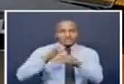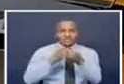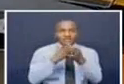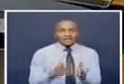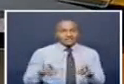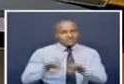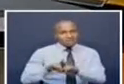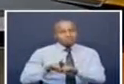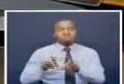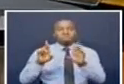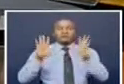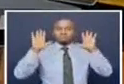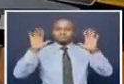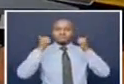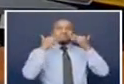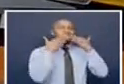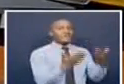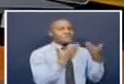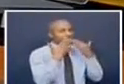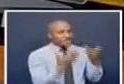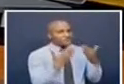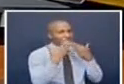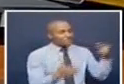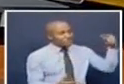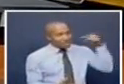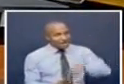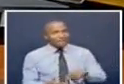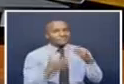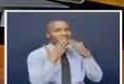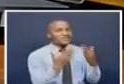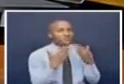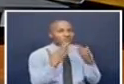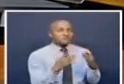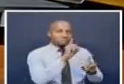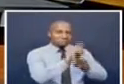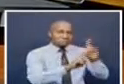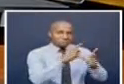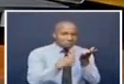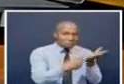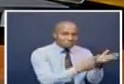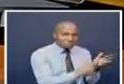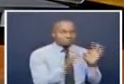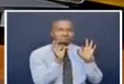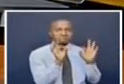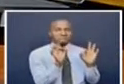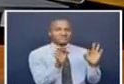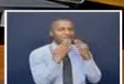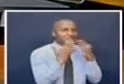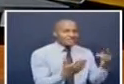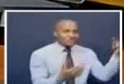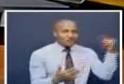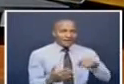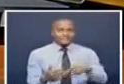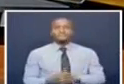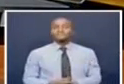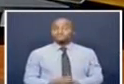Sospeter Ojaamong, gavana wa kaunti ya Busia, kwa kuweza kufika na kufanikisha meza ya mizani kwa Jumapili hii, na kushukuru sana.